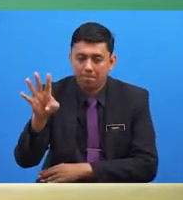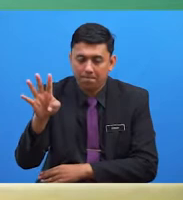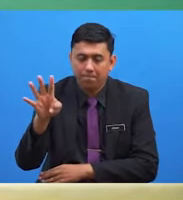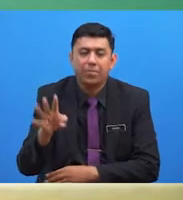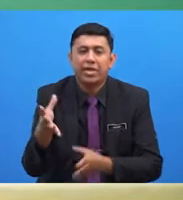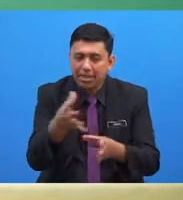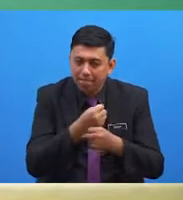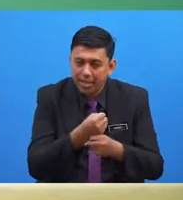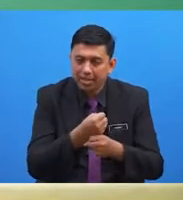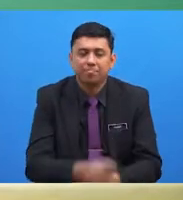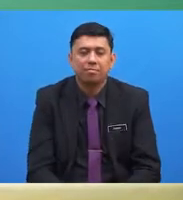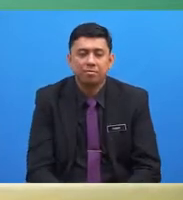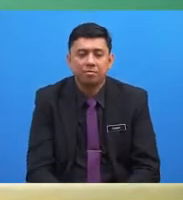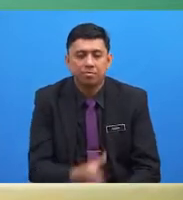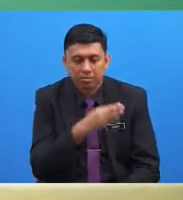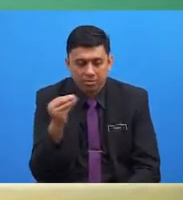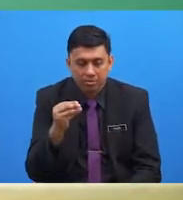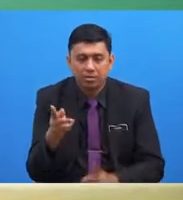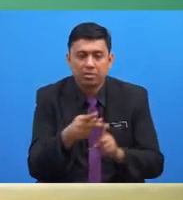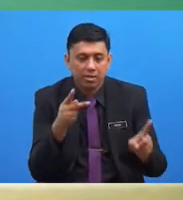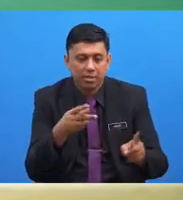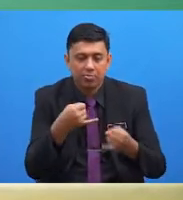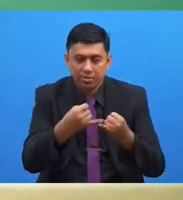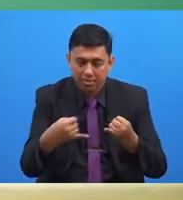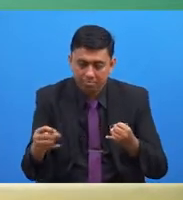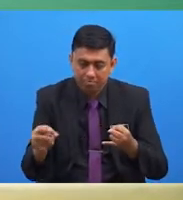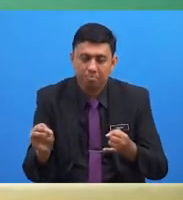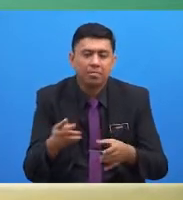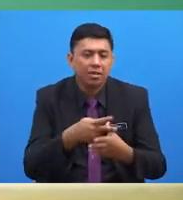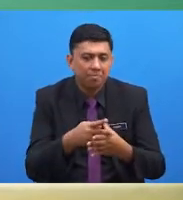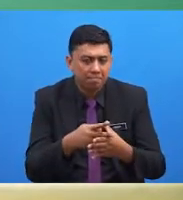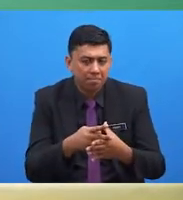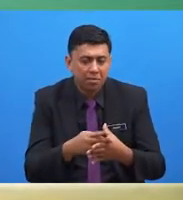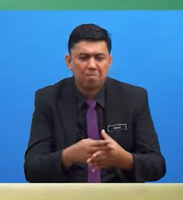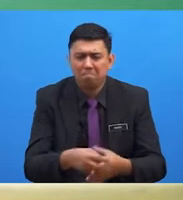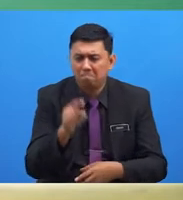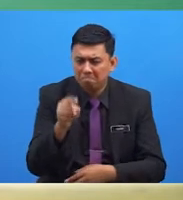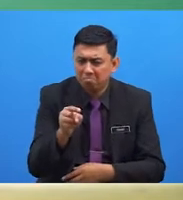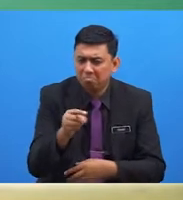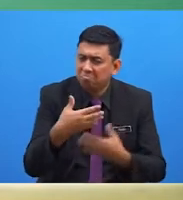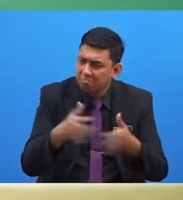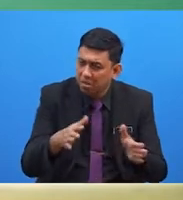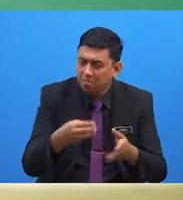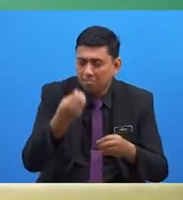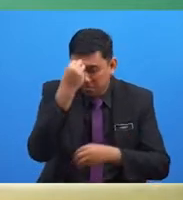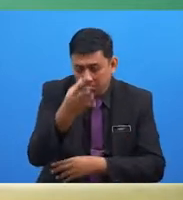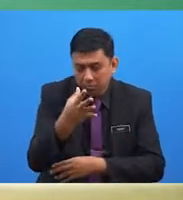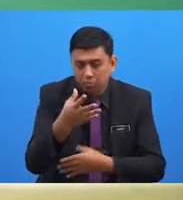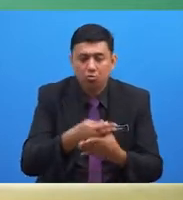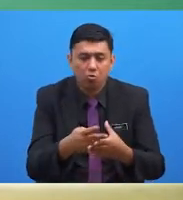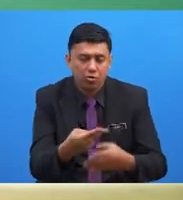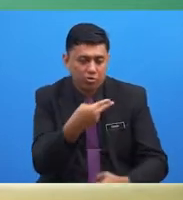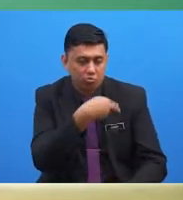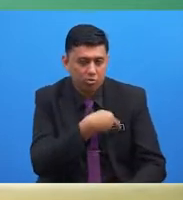RM5,724 yang diperoleh dan daripada ikatan perkongsian jelas menyatakan kongsi untung adalah